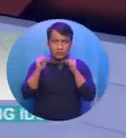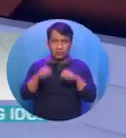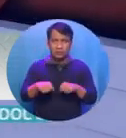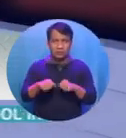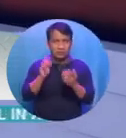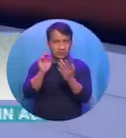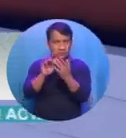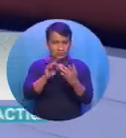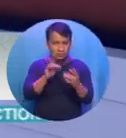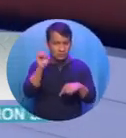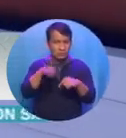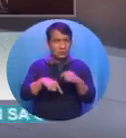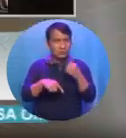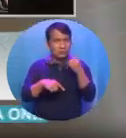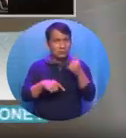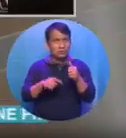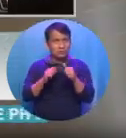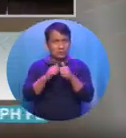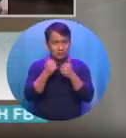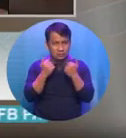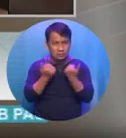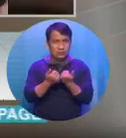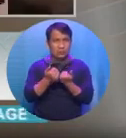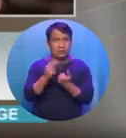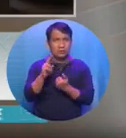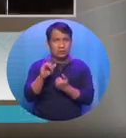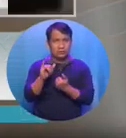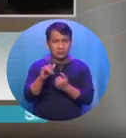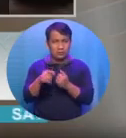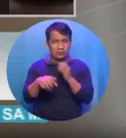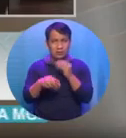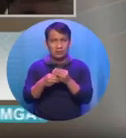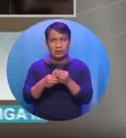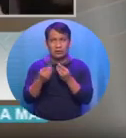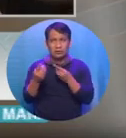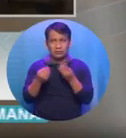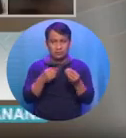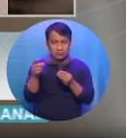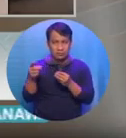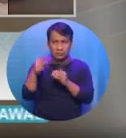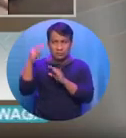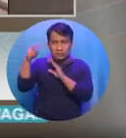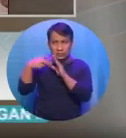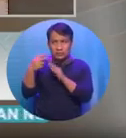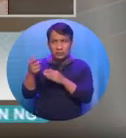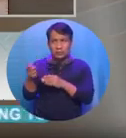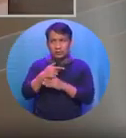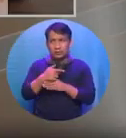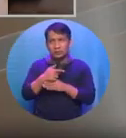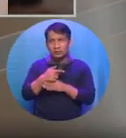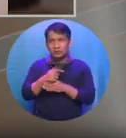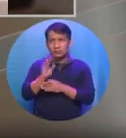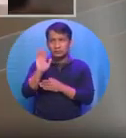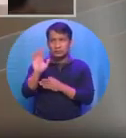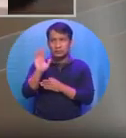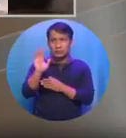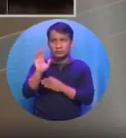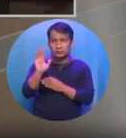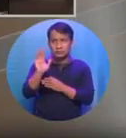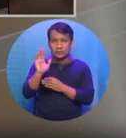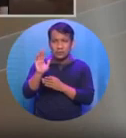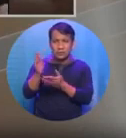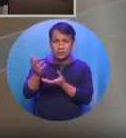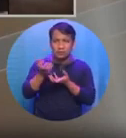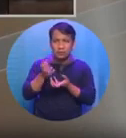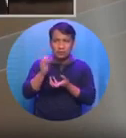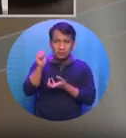natin makontakt si Mrs. maging yung kanyang agency. So, ang gagawin na lang po natin, yung video na yan, with your permission, kailangan din